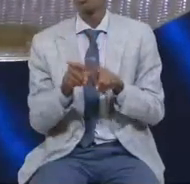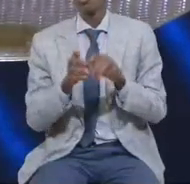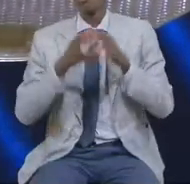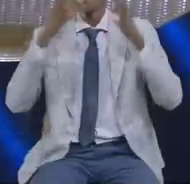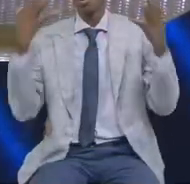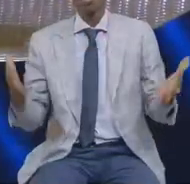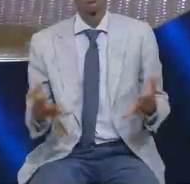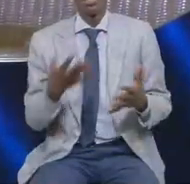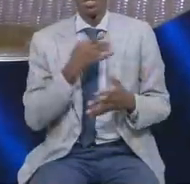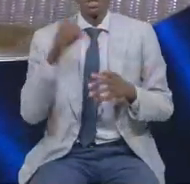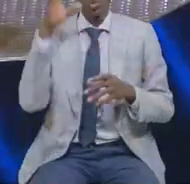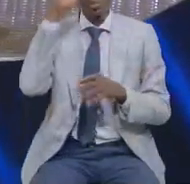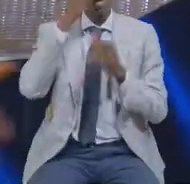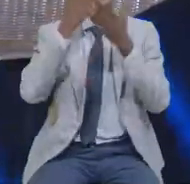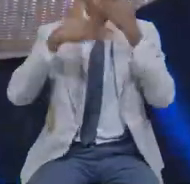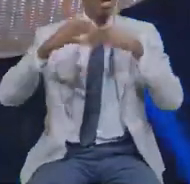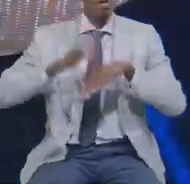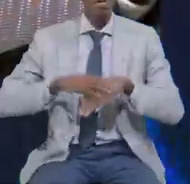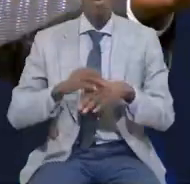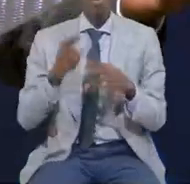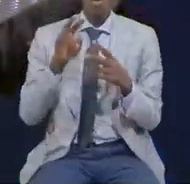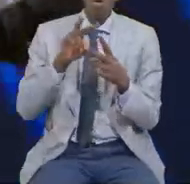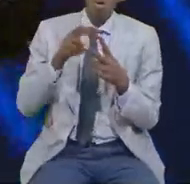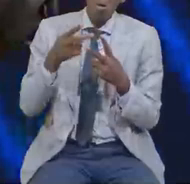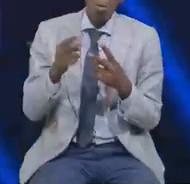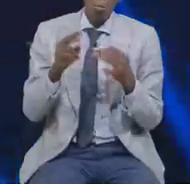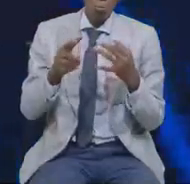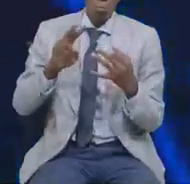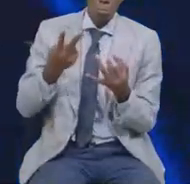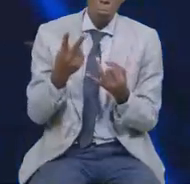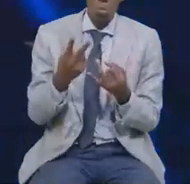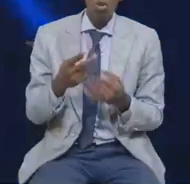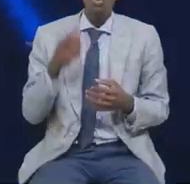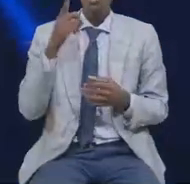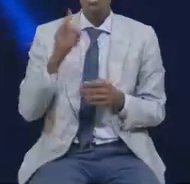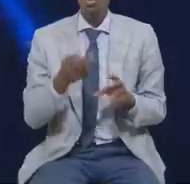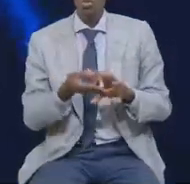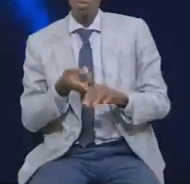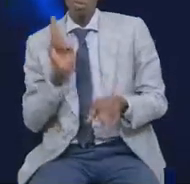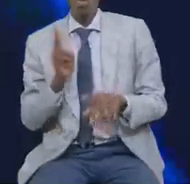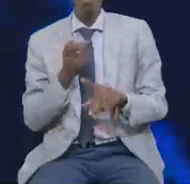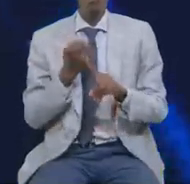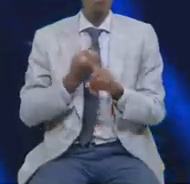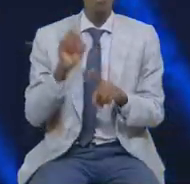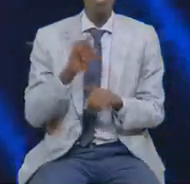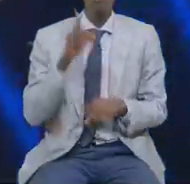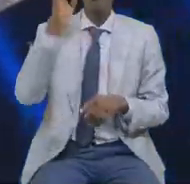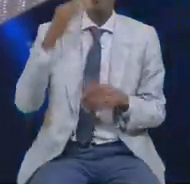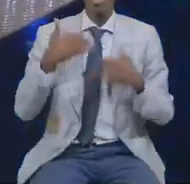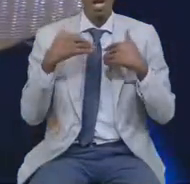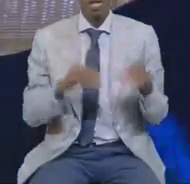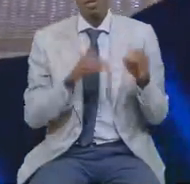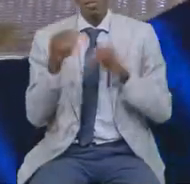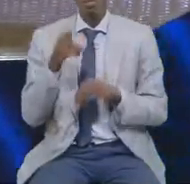Ou bien, méthodiquement, tu sors, tu quittes là où Dieu t'a mis. Dieu t'a placé